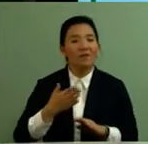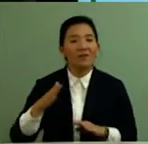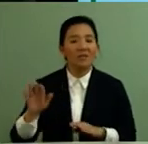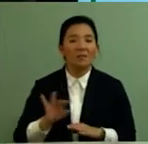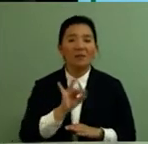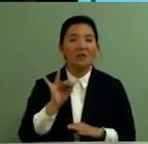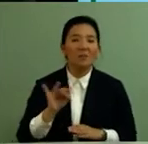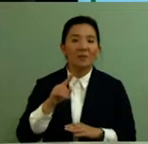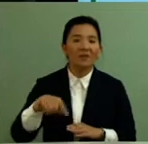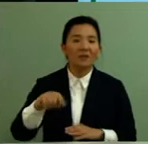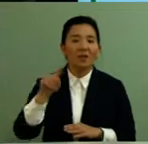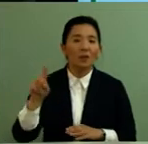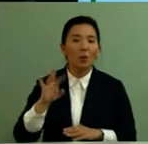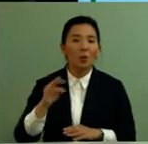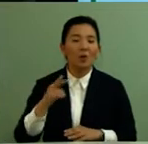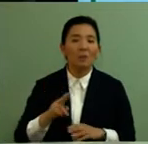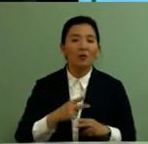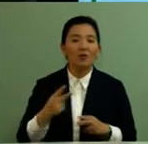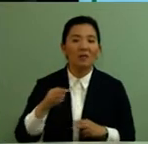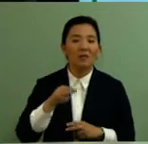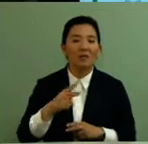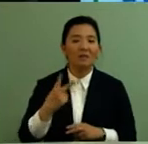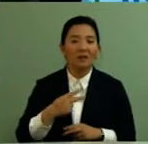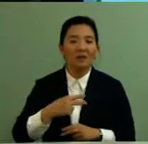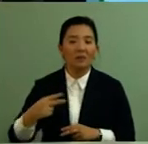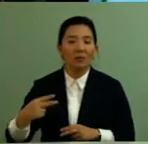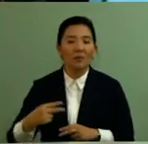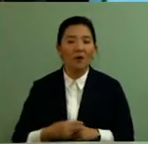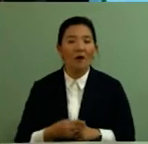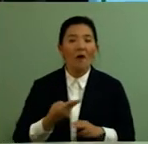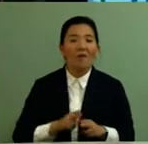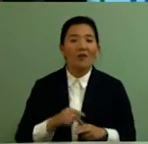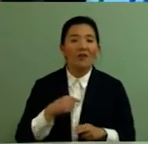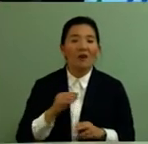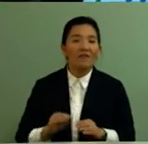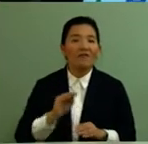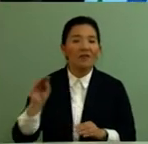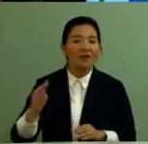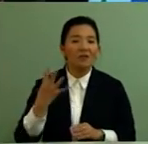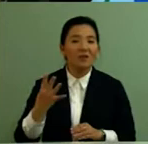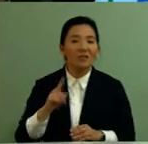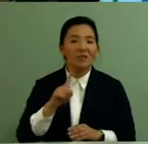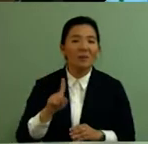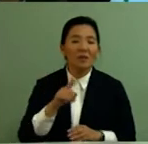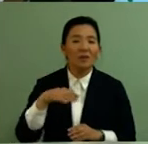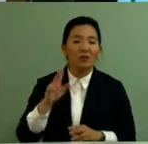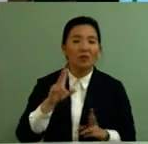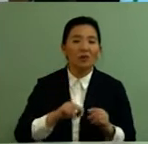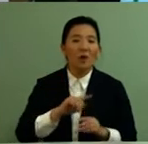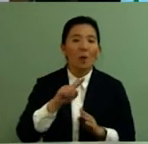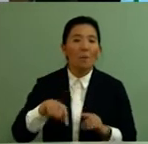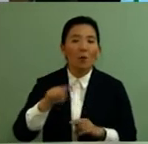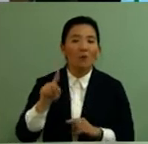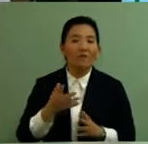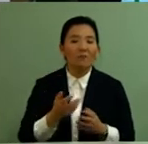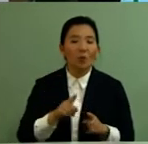из-под квадратного корня. Получается t2 равно, вот я вынесу, а четверка-то в знаменателе, значит, из-под корня она